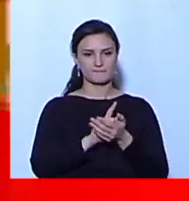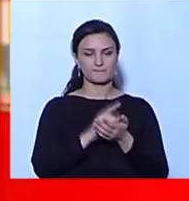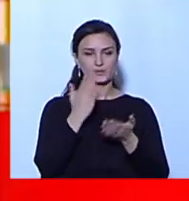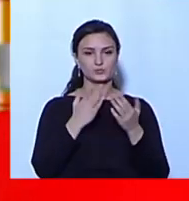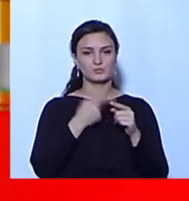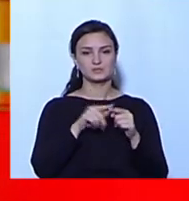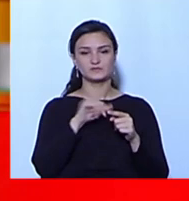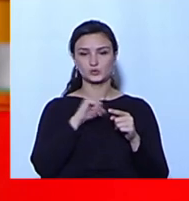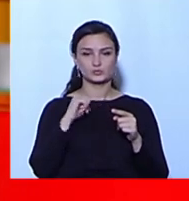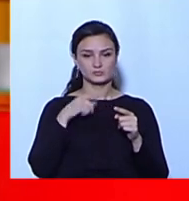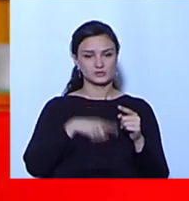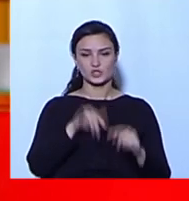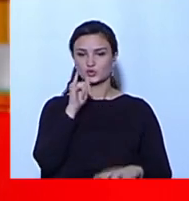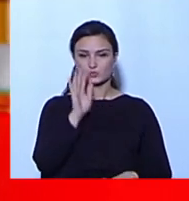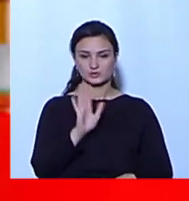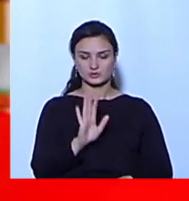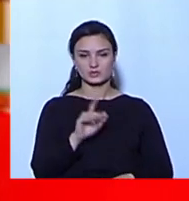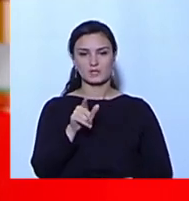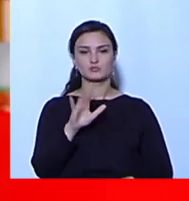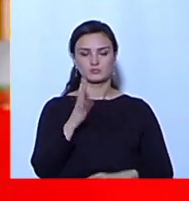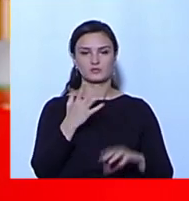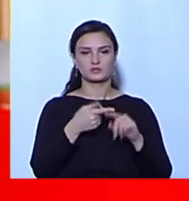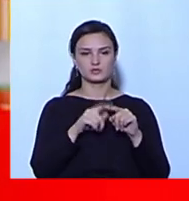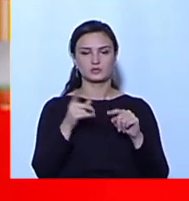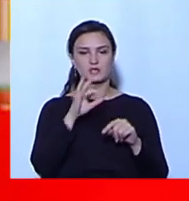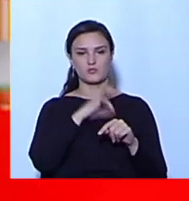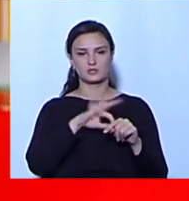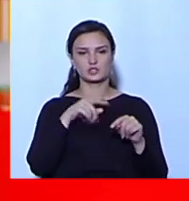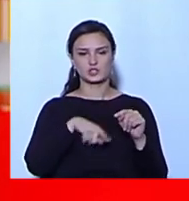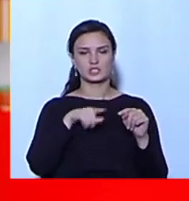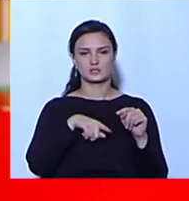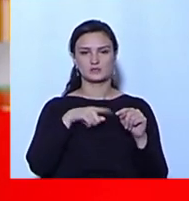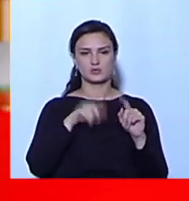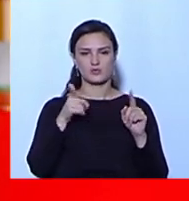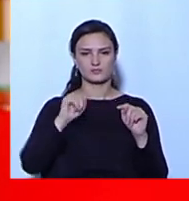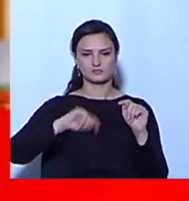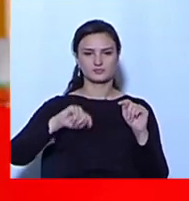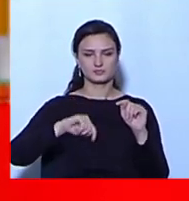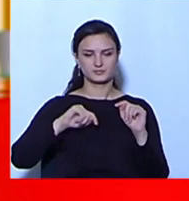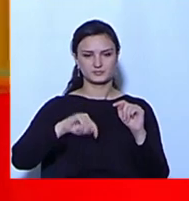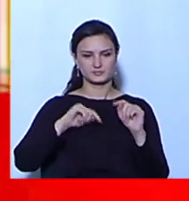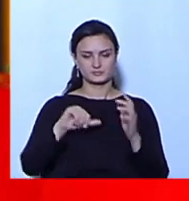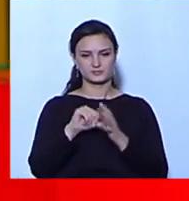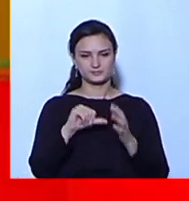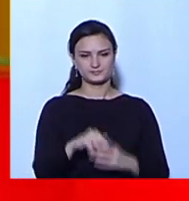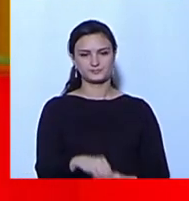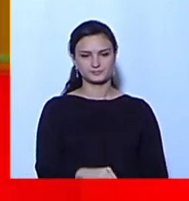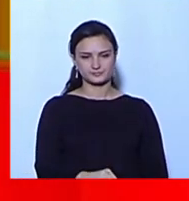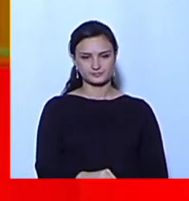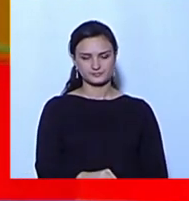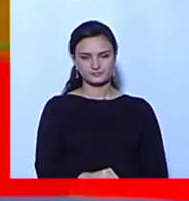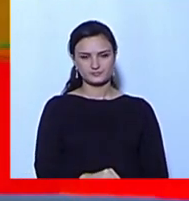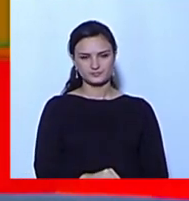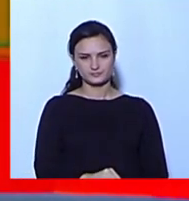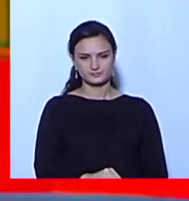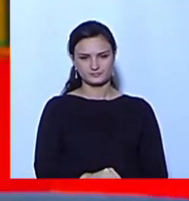ეს თვითნებურად არ შეუძლია, ამ შემთხვევაში ძირითადად გამოიყენება შარდის ბუშტის კათეტერი, რომელიც ამ შემთხვევაში ჩვენს